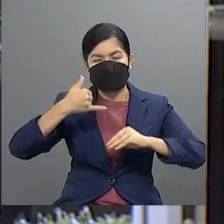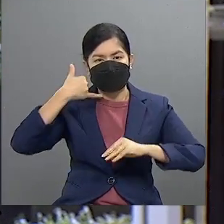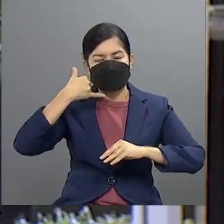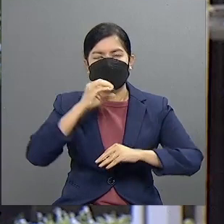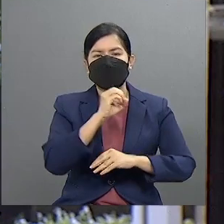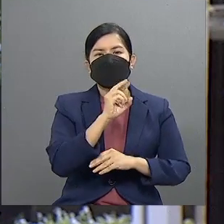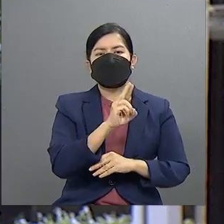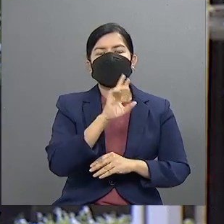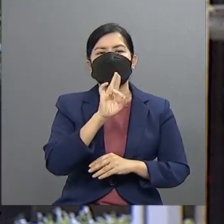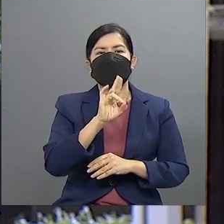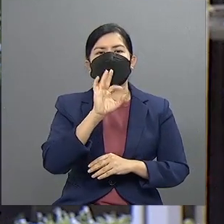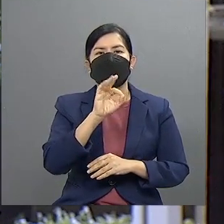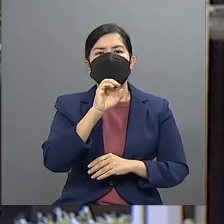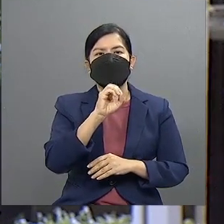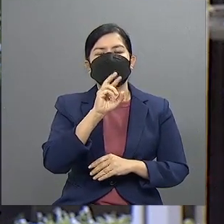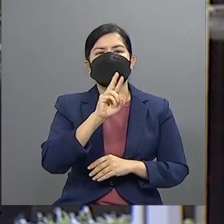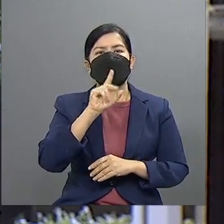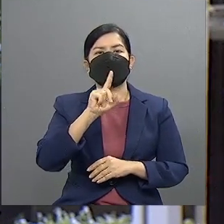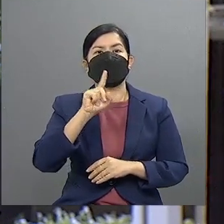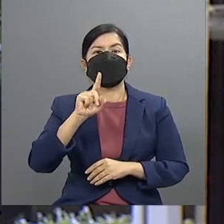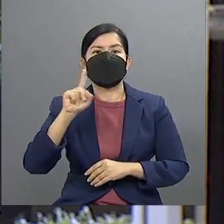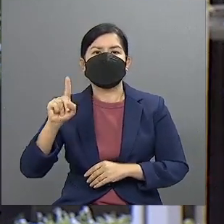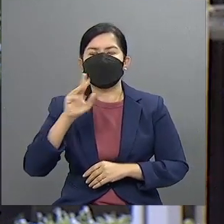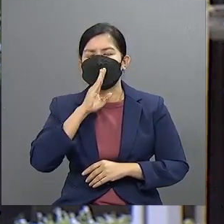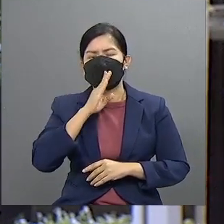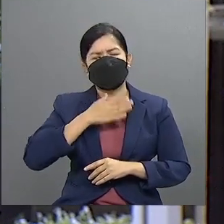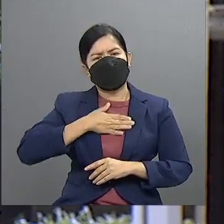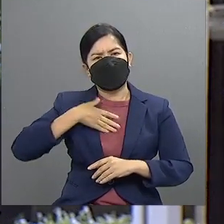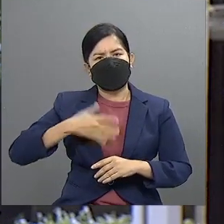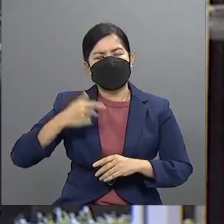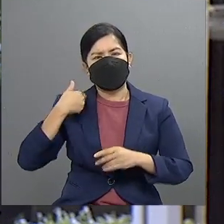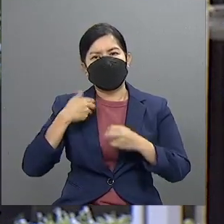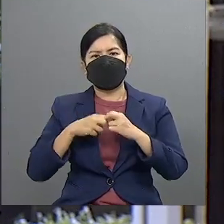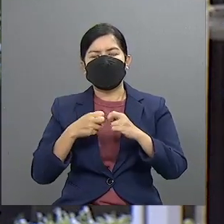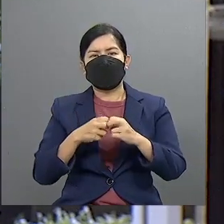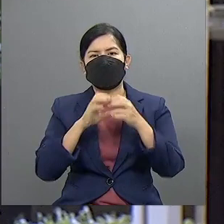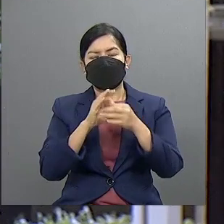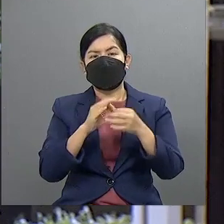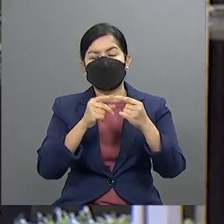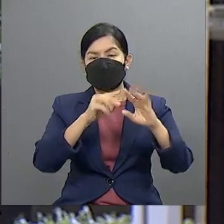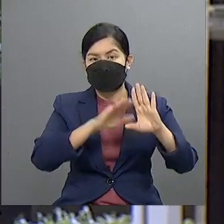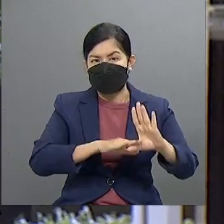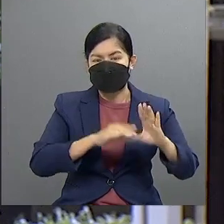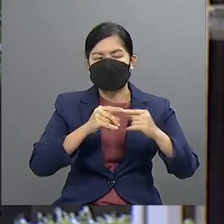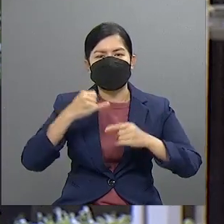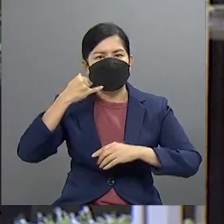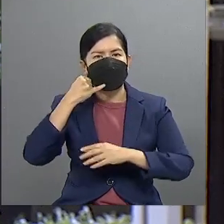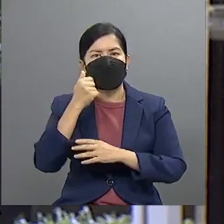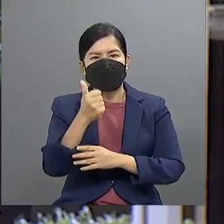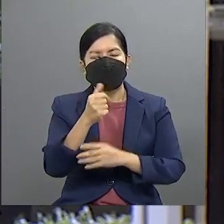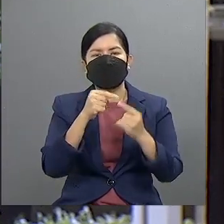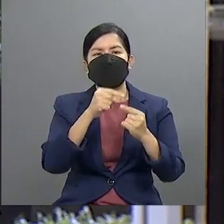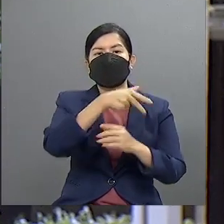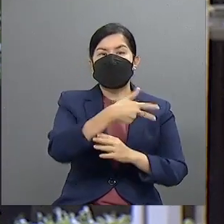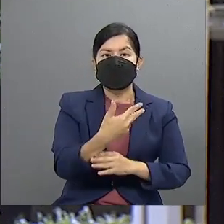027902111เดี๋ยวฉันเชื่อว่าถ้าท่านติดขัดเรื่องของการลงทะเบียนโทรศัพท์มาเบอร์นี้ได้เลย2เบอร์นี้เบอร์บ้านเราก็ได ้ หรือว่าสายด่วนของไทยร่